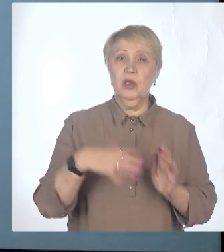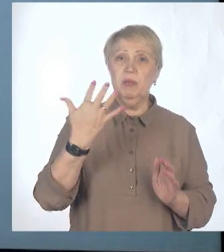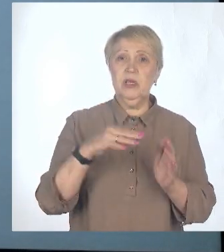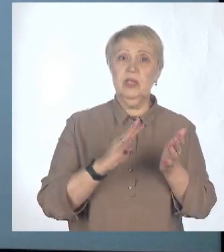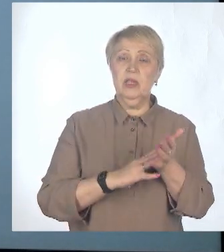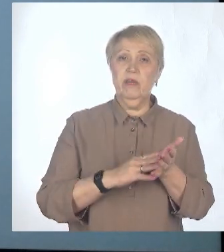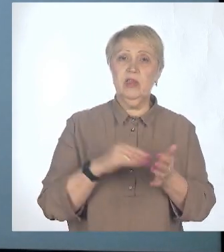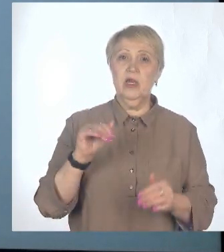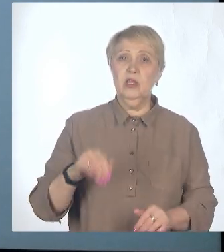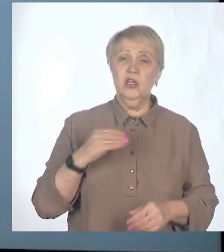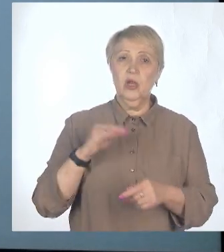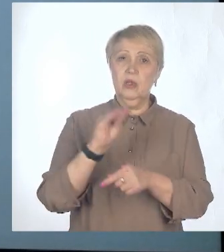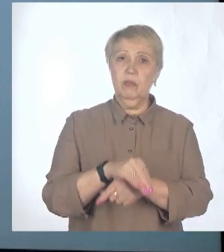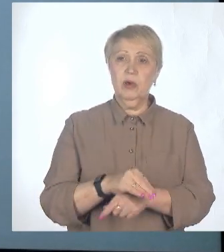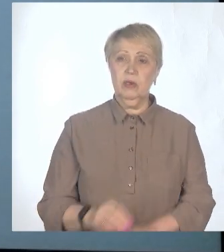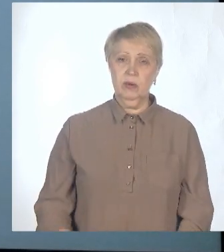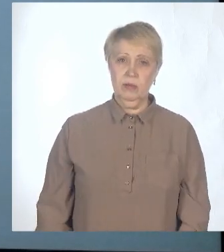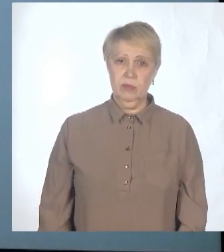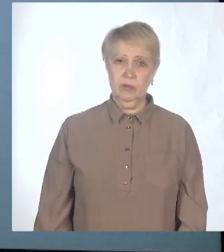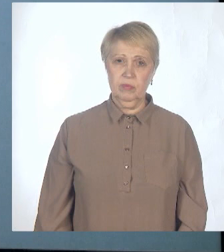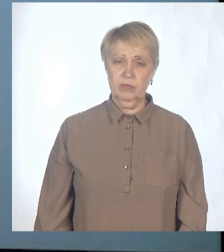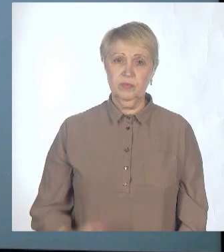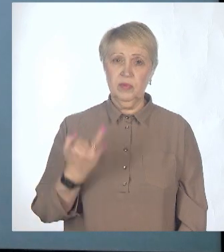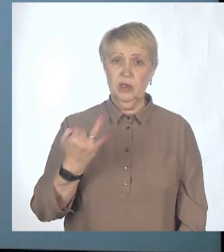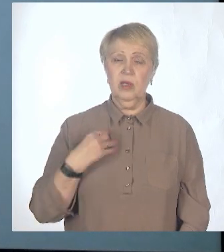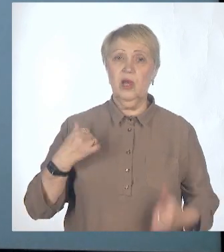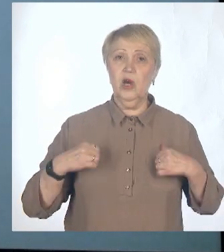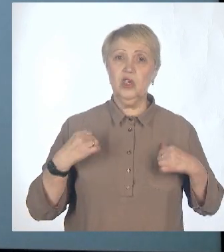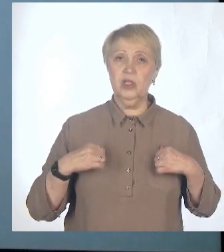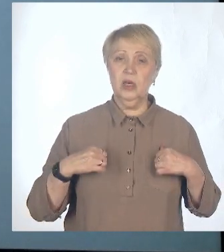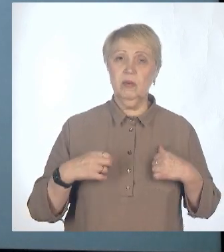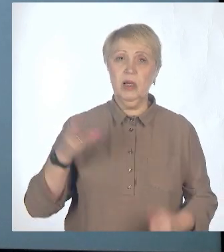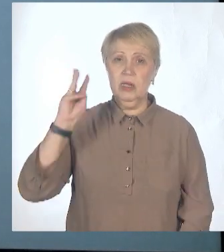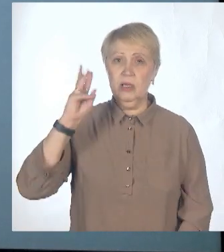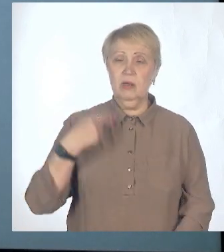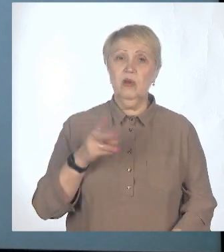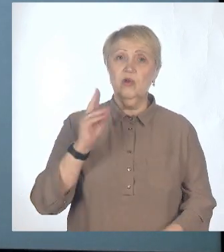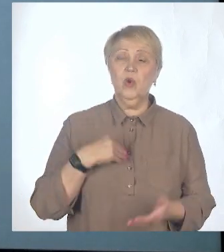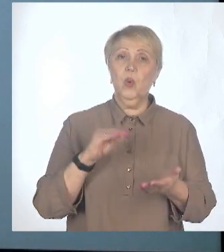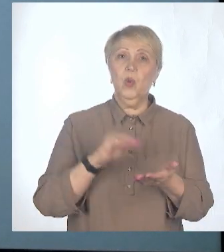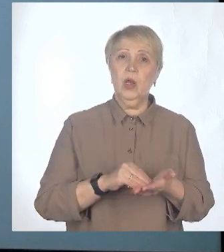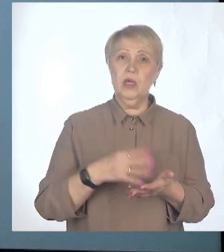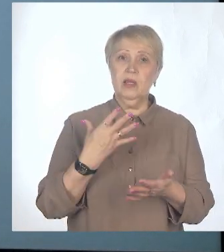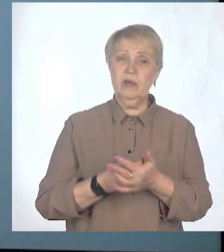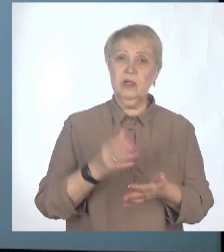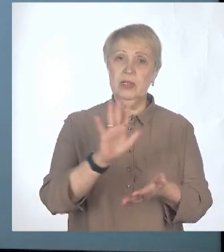тысяч медиана выросла. И ожидаемые зарплаты, те, которые указывают в своих резюме соискатели на Дальнем Востоке